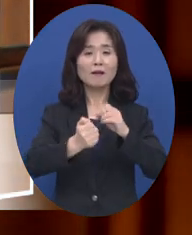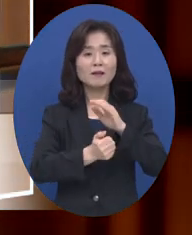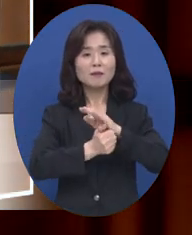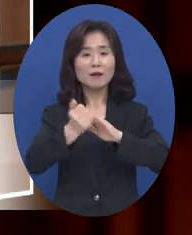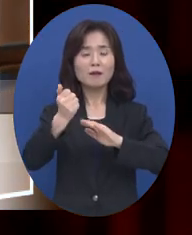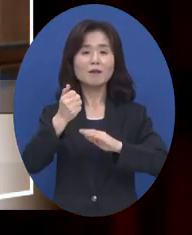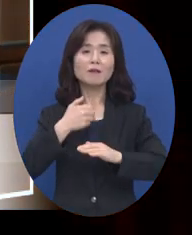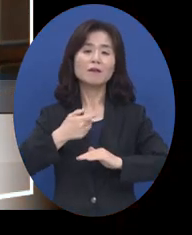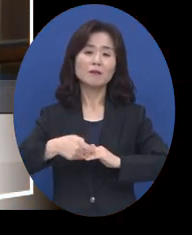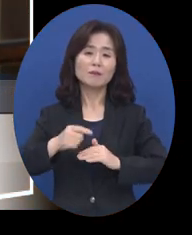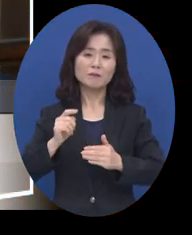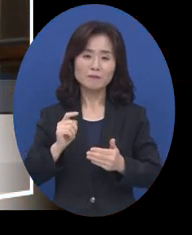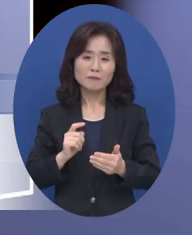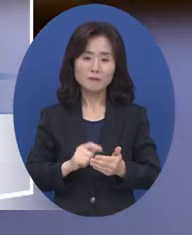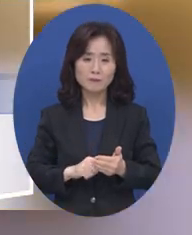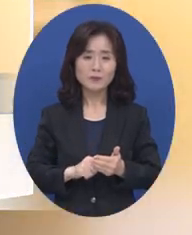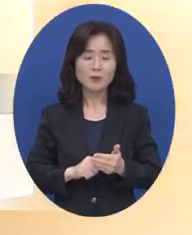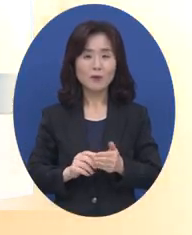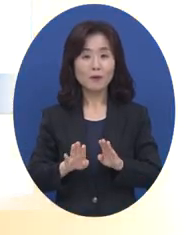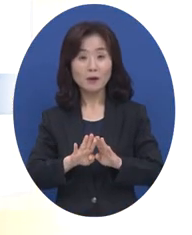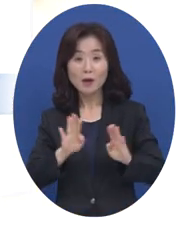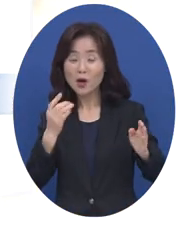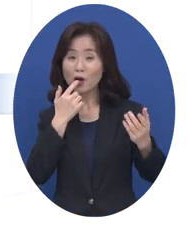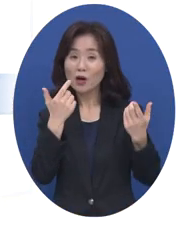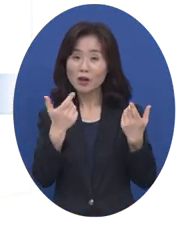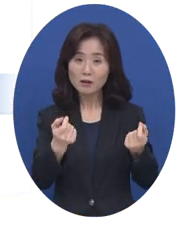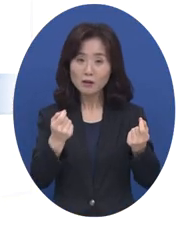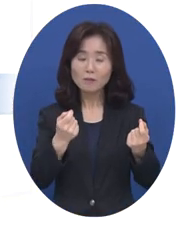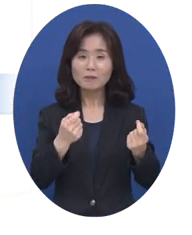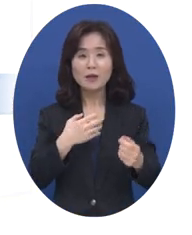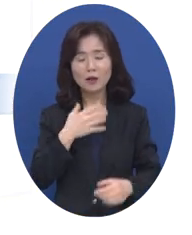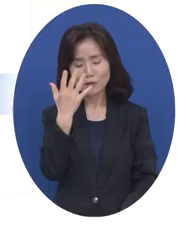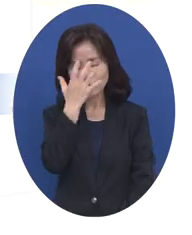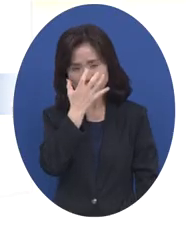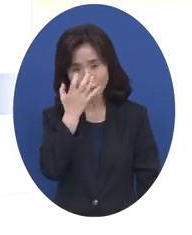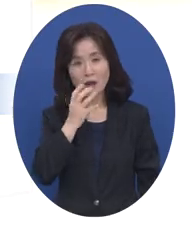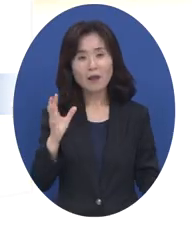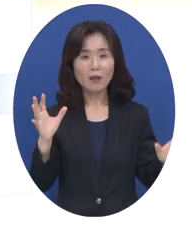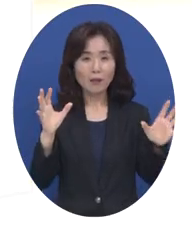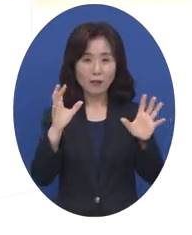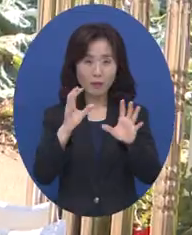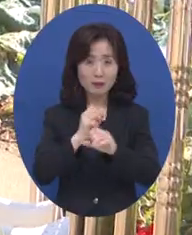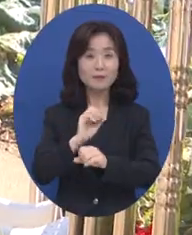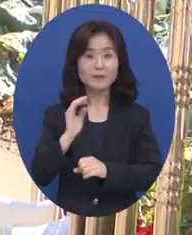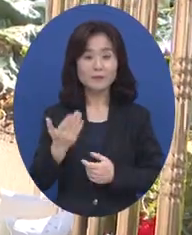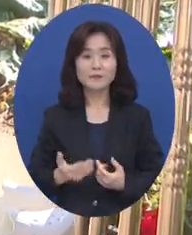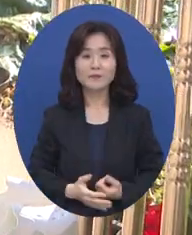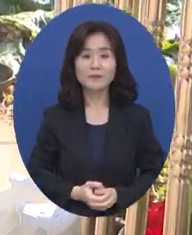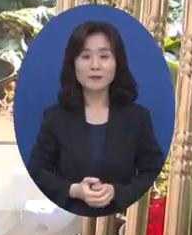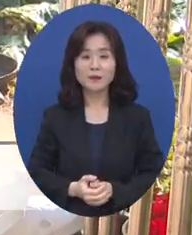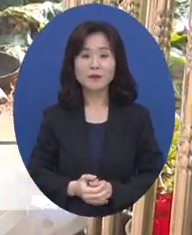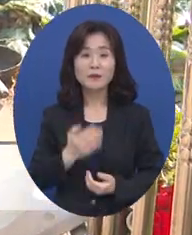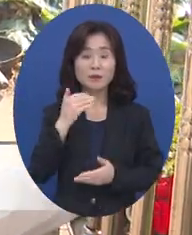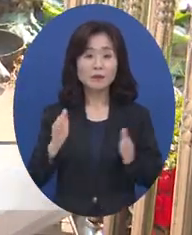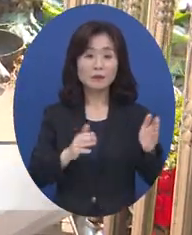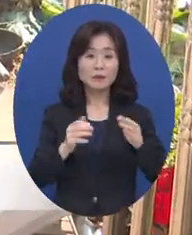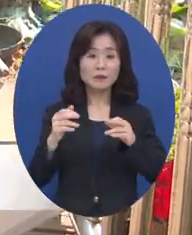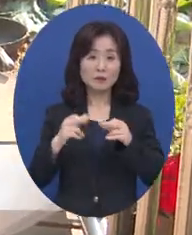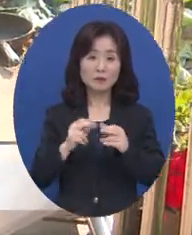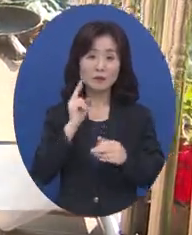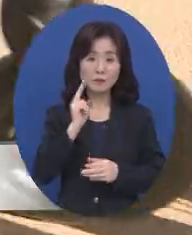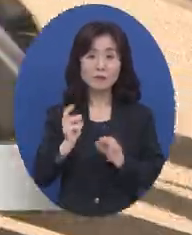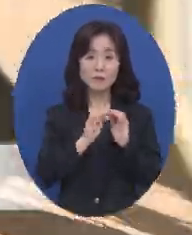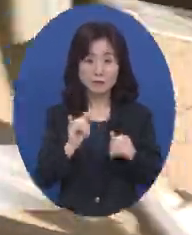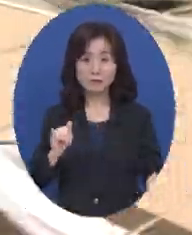제 마음도 개방이 되듯이 일단 우울감이 많이 사라졌고 요 형돈은 충칭 장애인을 대상으로